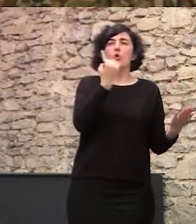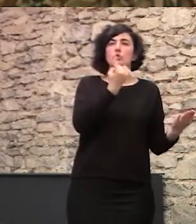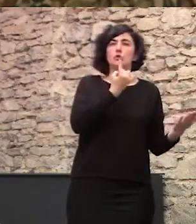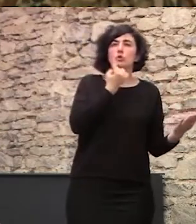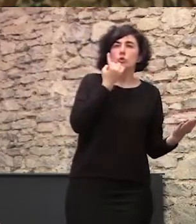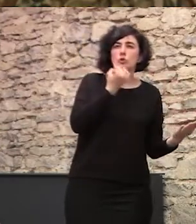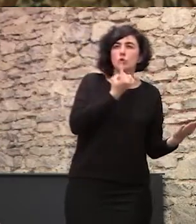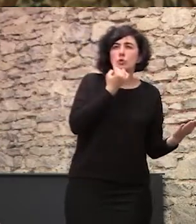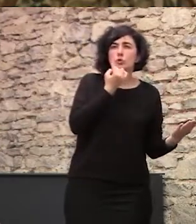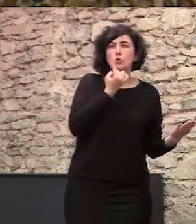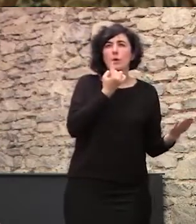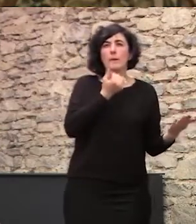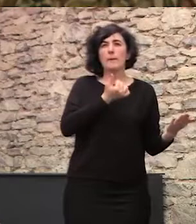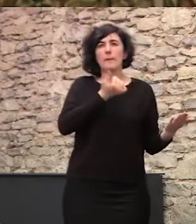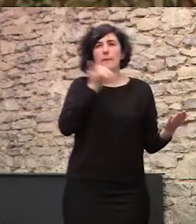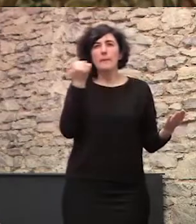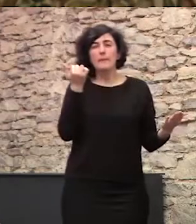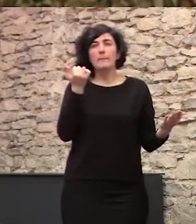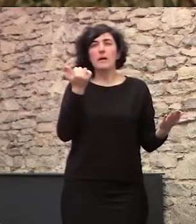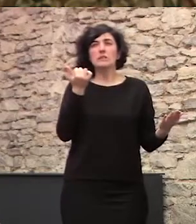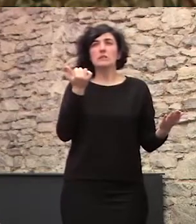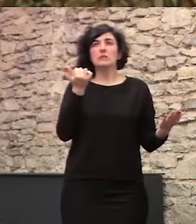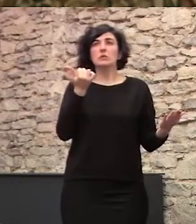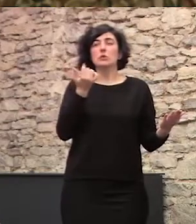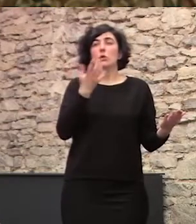bintzat bakartiagoa gainera nuelako enbeste esagutzen ez da ere